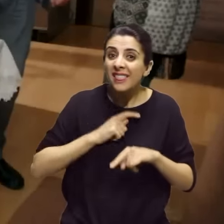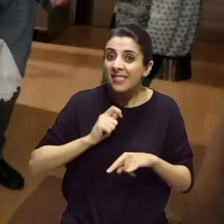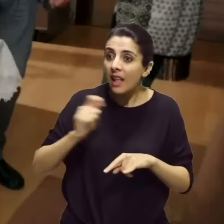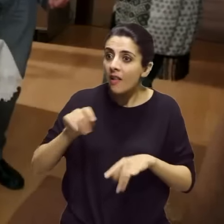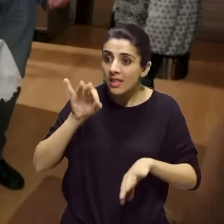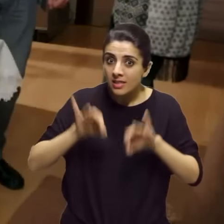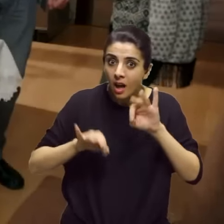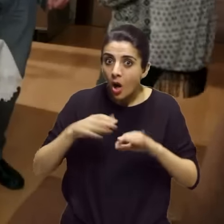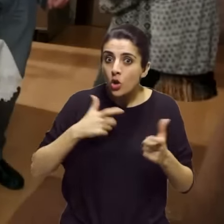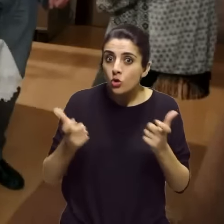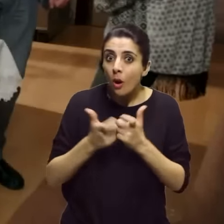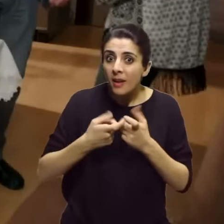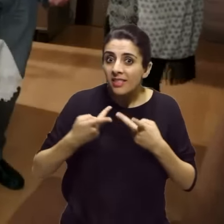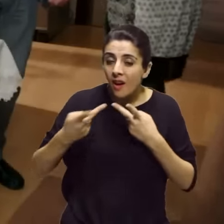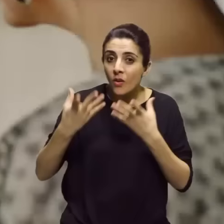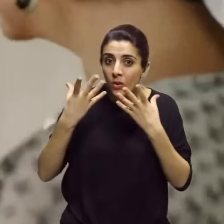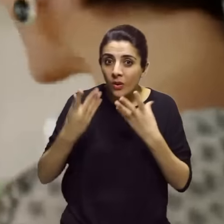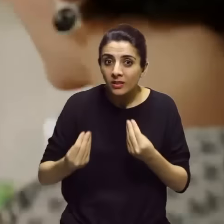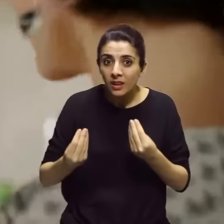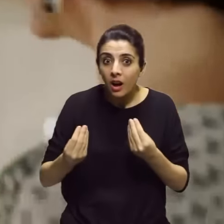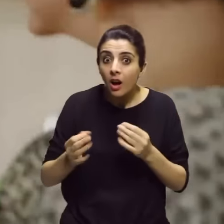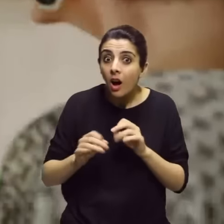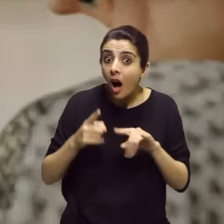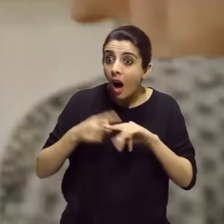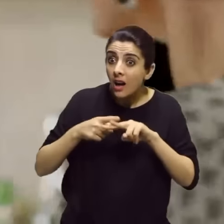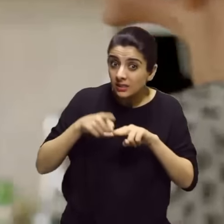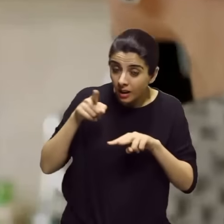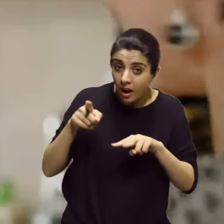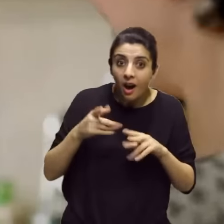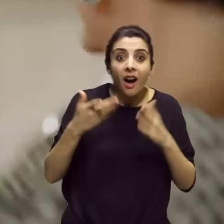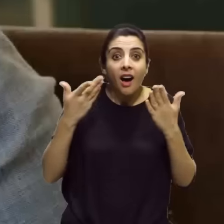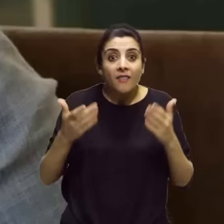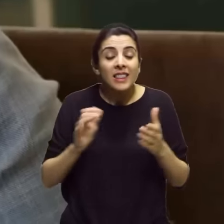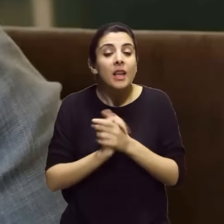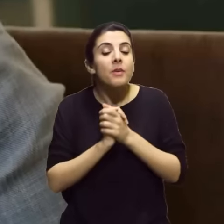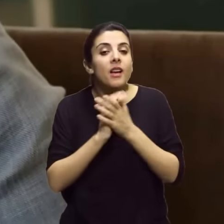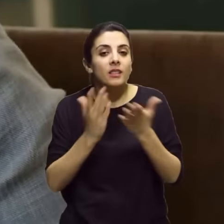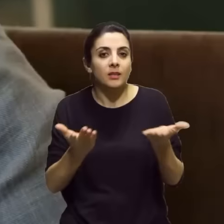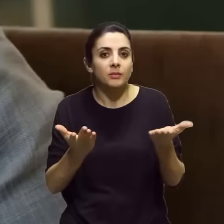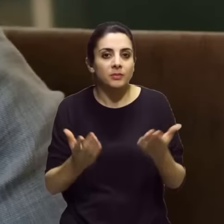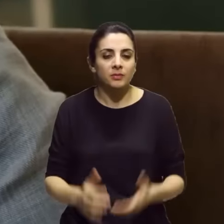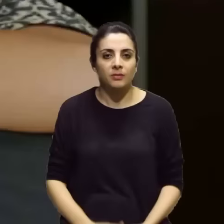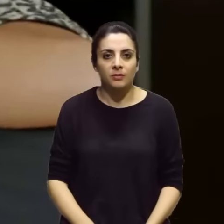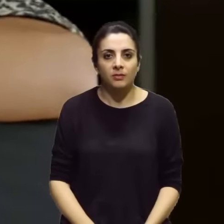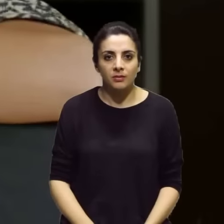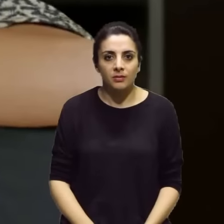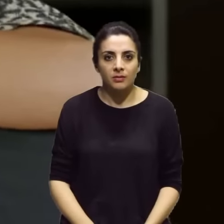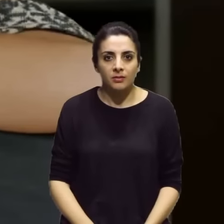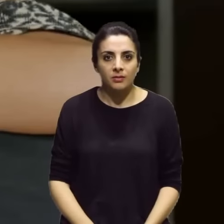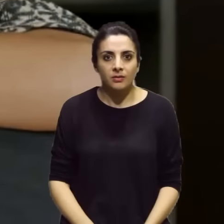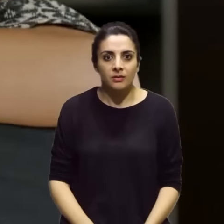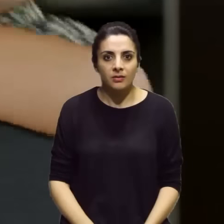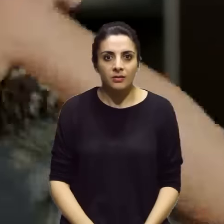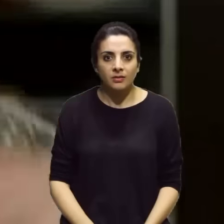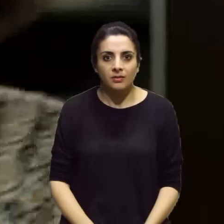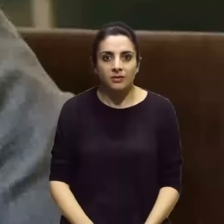teklifimizi değerlendirmiş, bizi toplantıya çağırıyorlar. Akasyalar Holding. Evet, tebrik ederim. Ayşem anlamaya çalışıyor. Melda Ömer'e